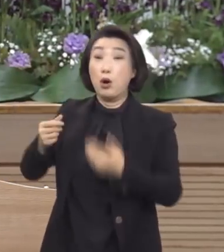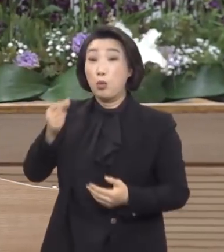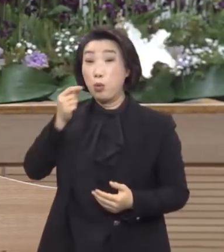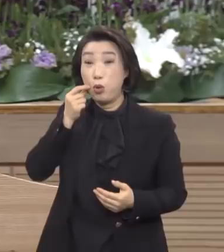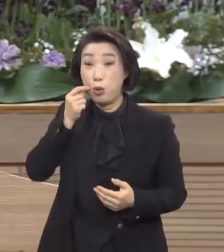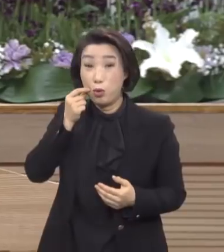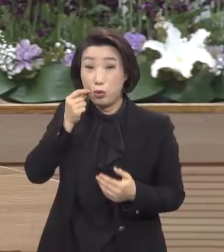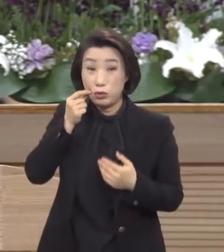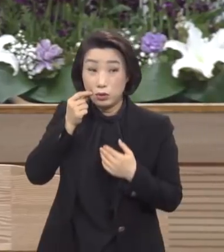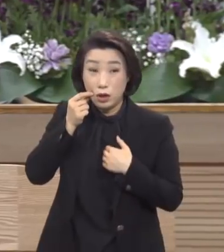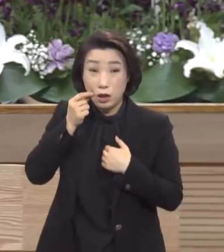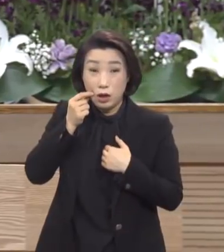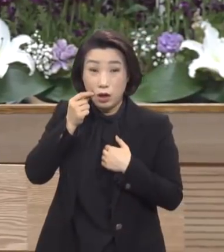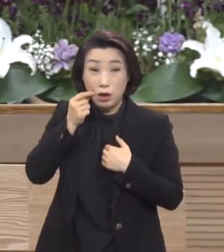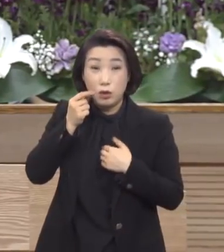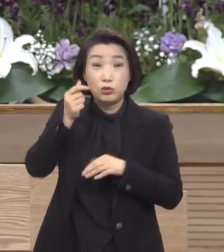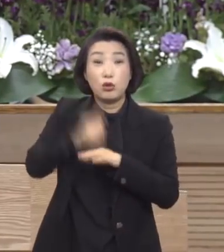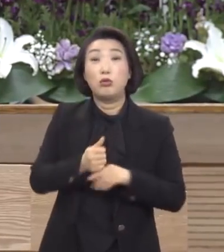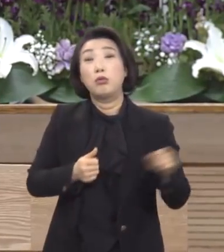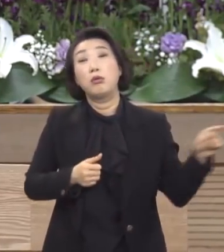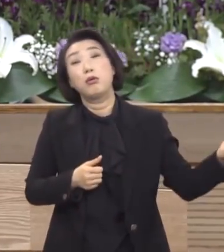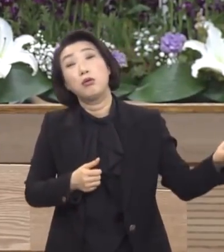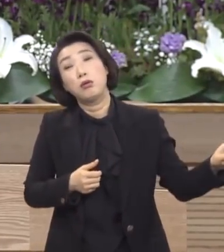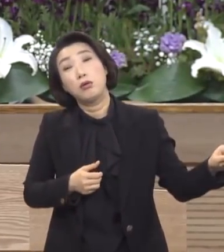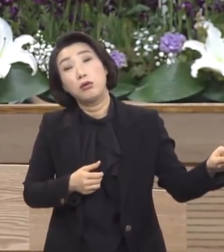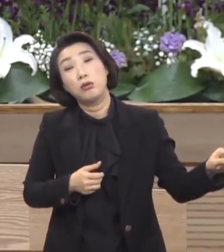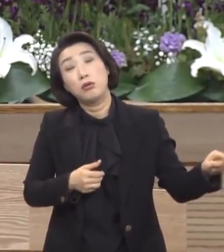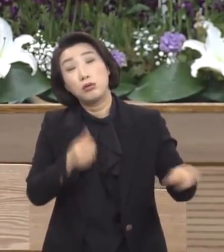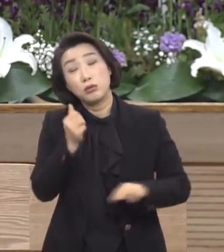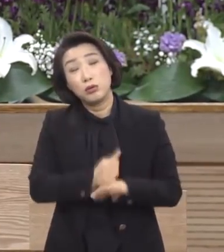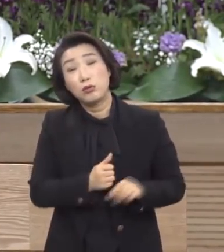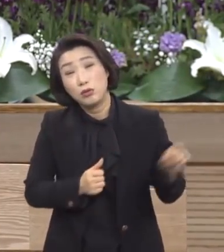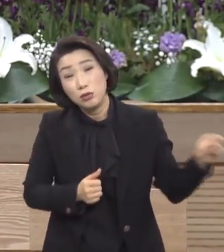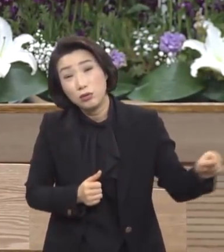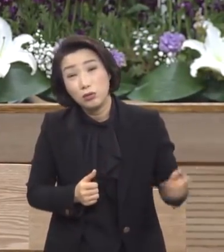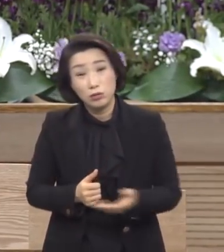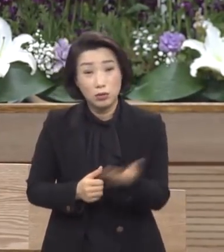못하면 결국은 어떻게 될까? 결국은